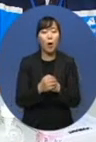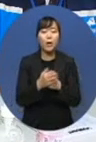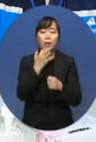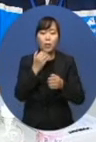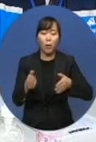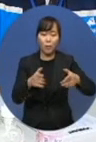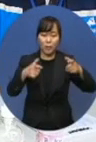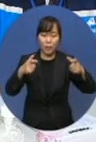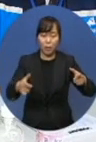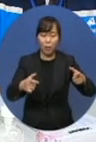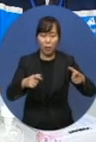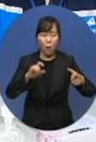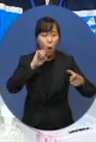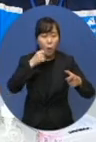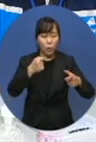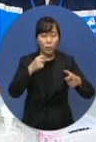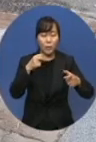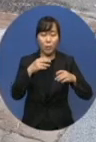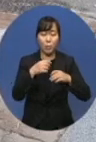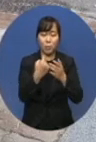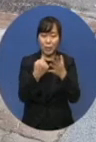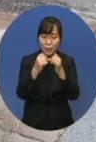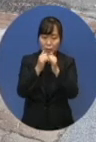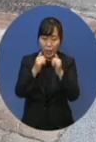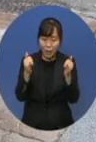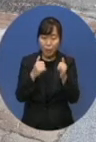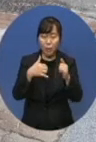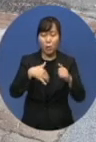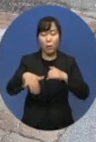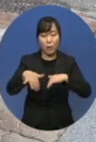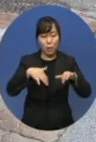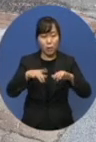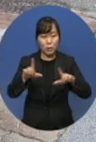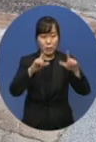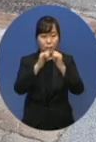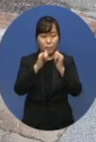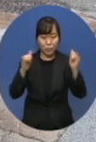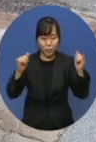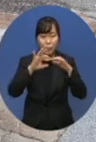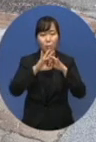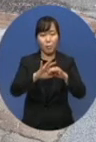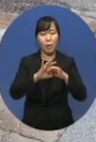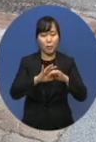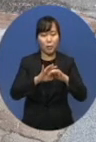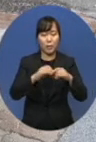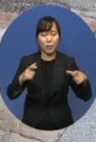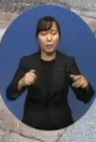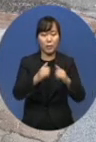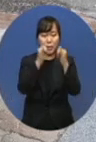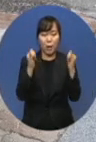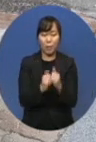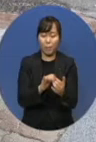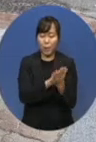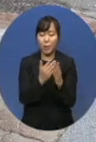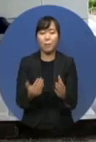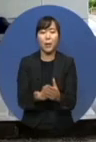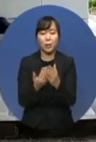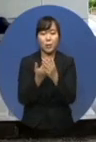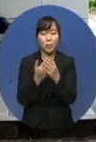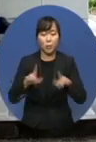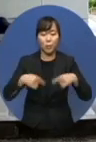복지사각지대 소외된 계층 소외된 노숙인을 최소화하려는 지역사 의 변화와 발전의 동참하고